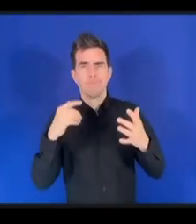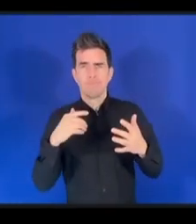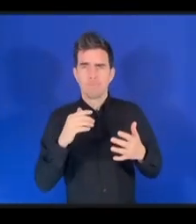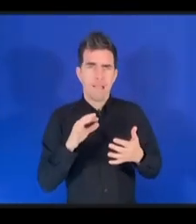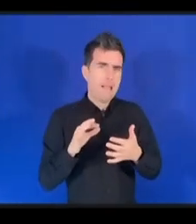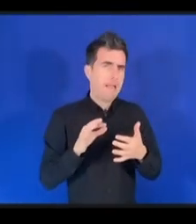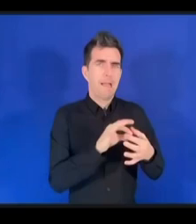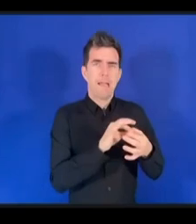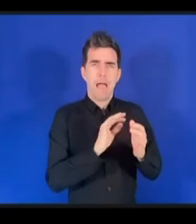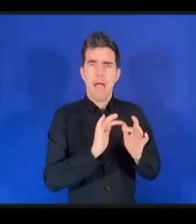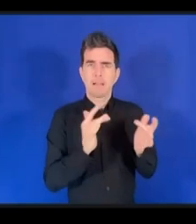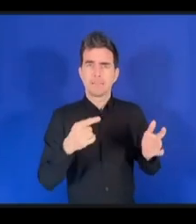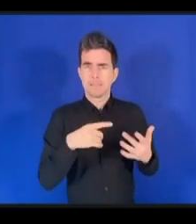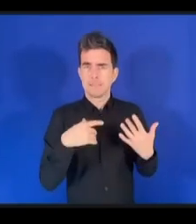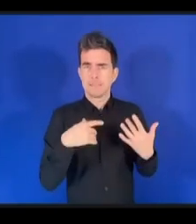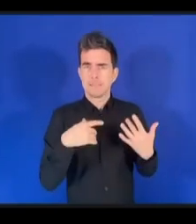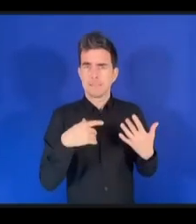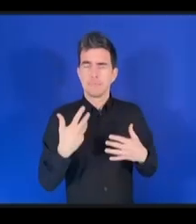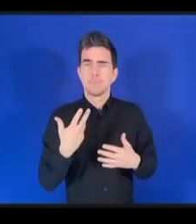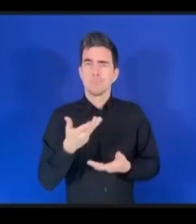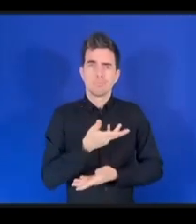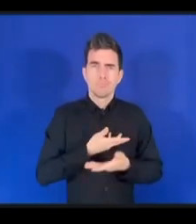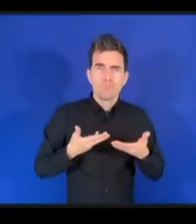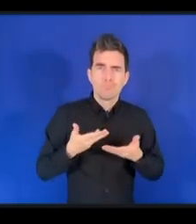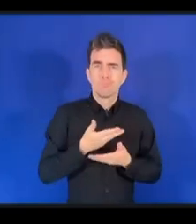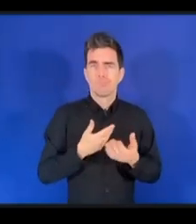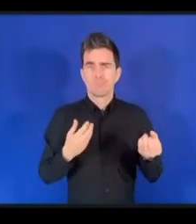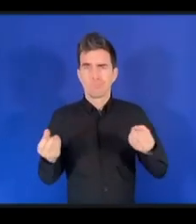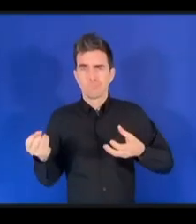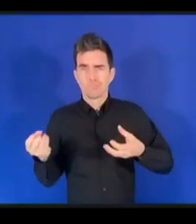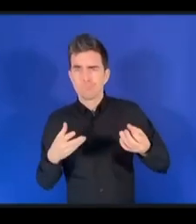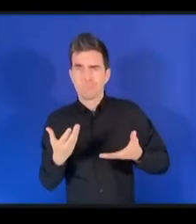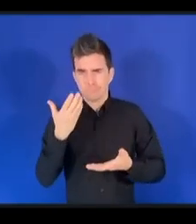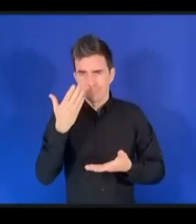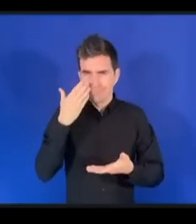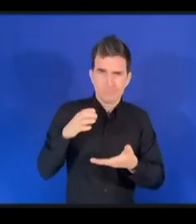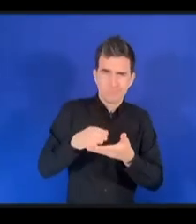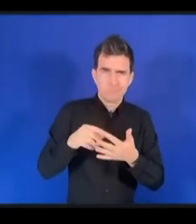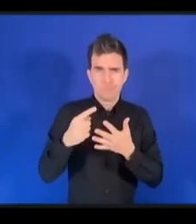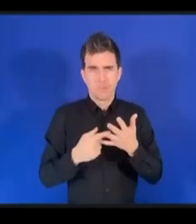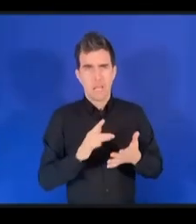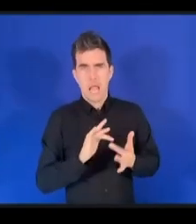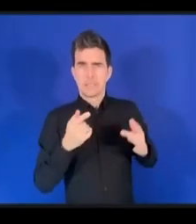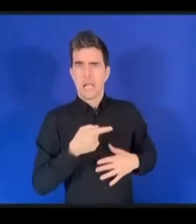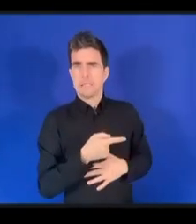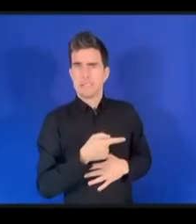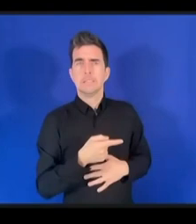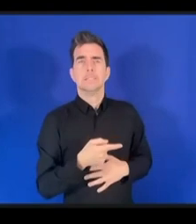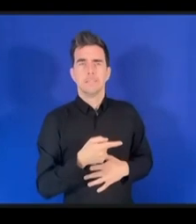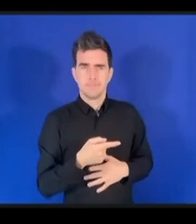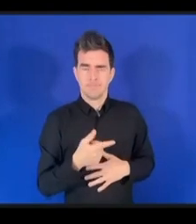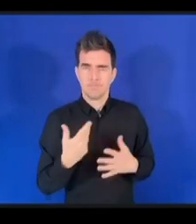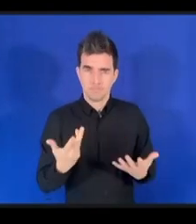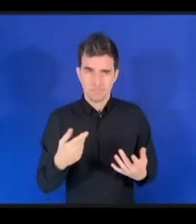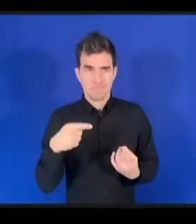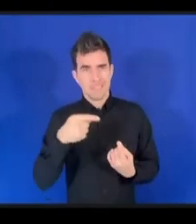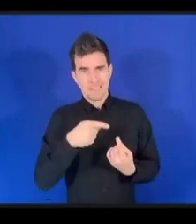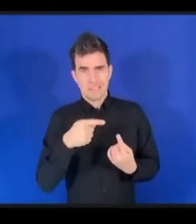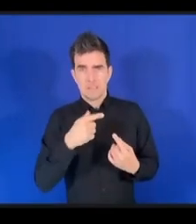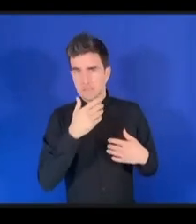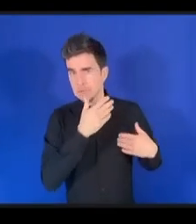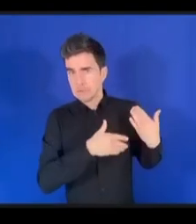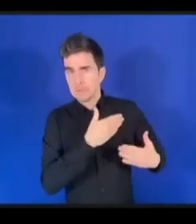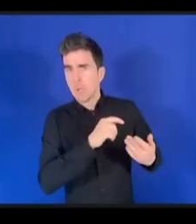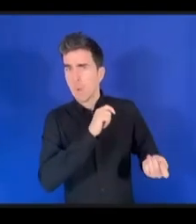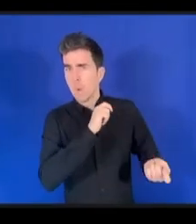ラムにおける議論も変化を続けていくものと思います。例えば、生成